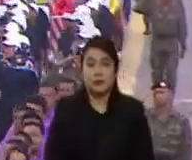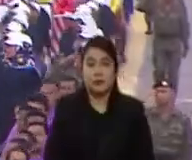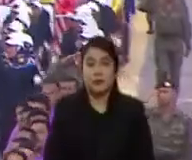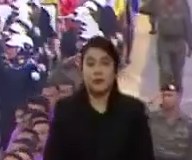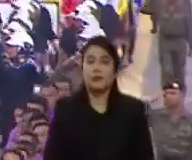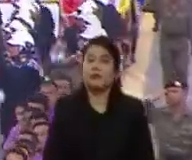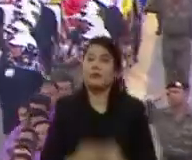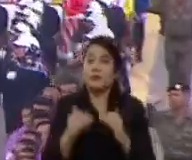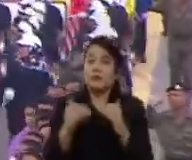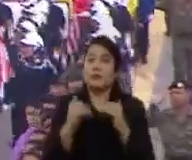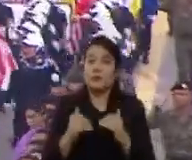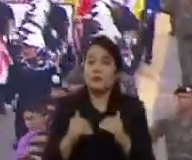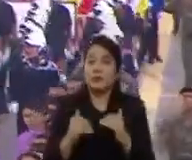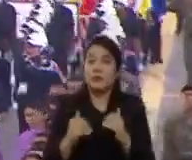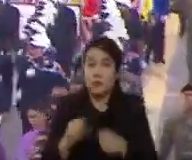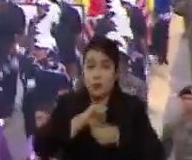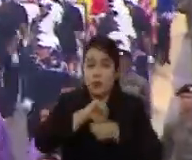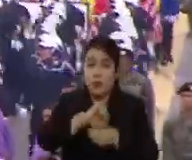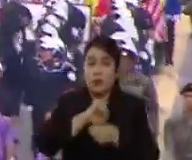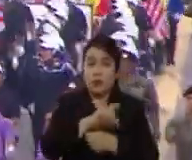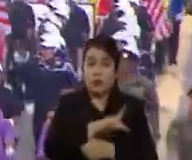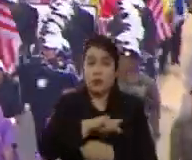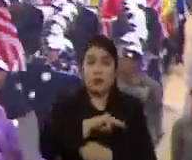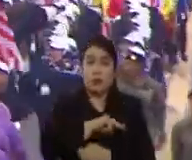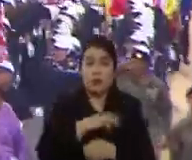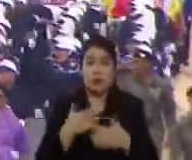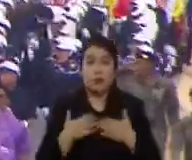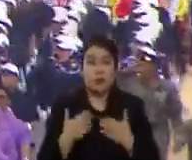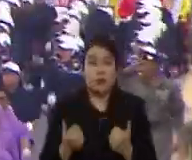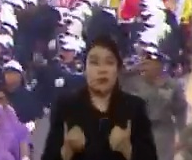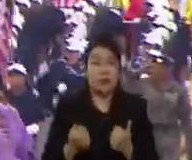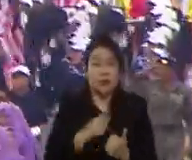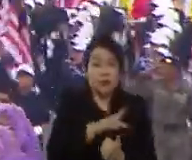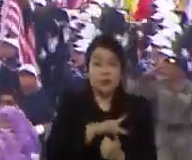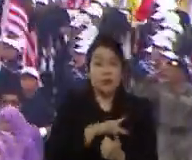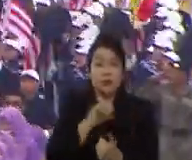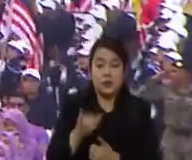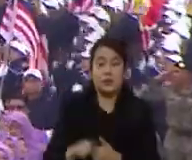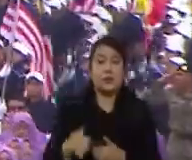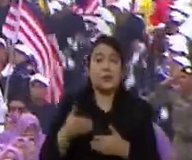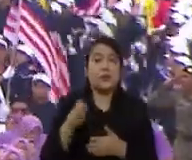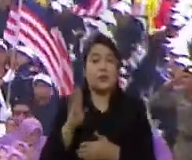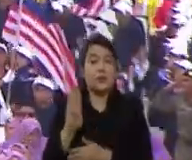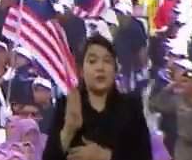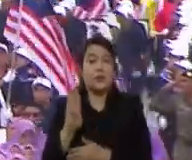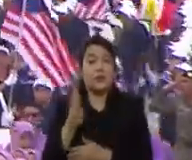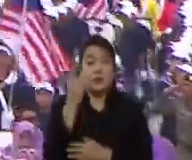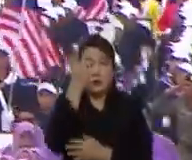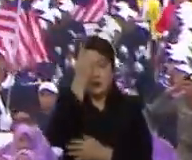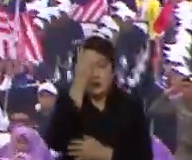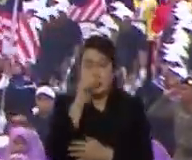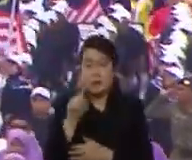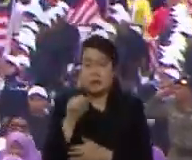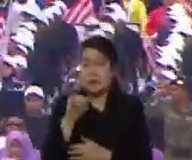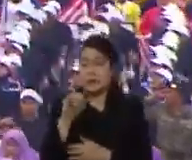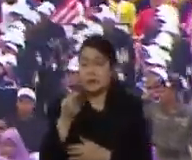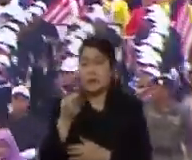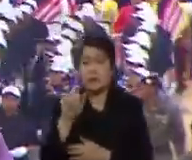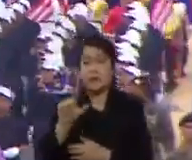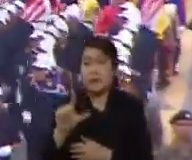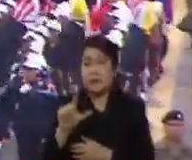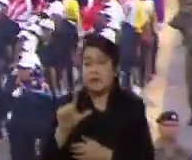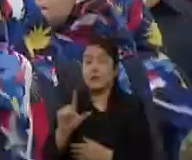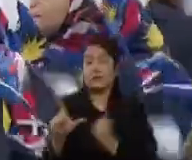Bergerak seiring ialah kontinjen Kementerian Kesihatan diketuai Yang Berbahagia Dato' Zainal Al-Hakam